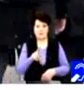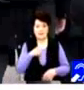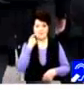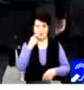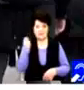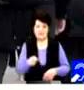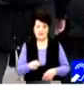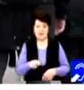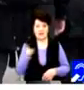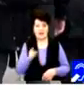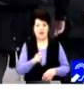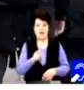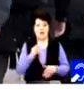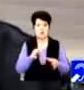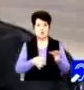Justiției